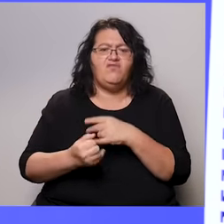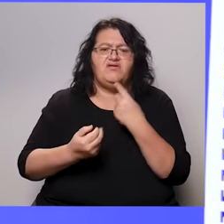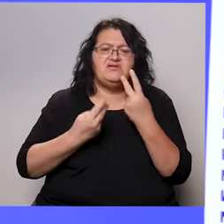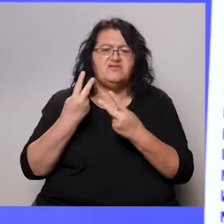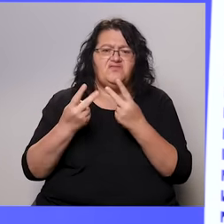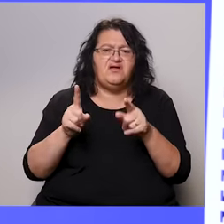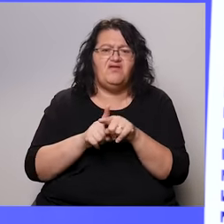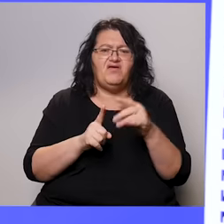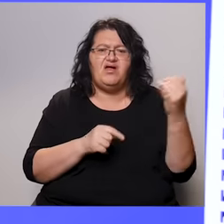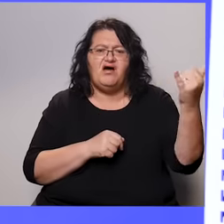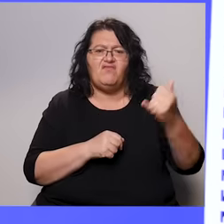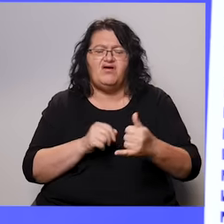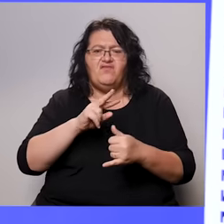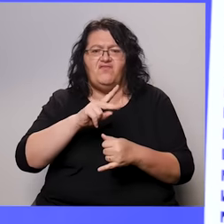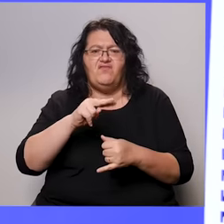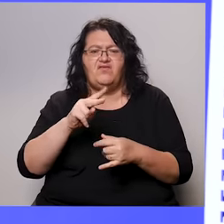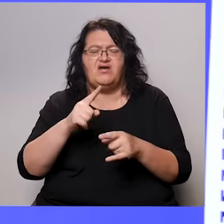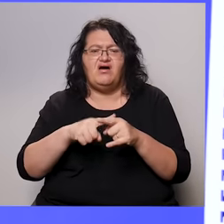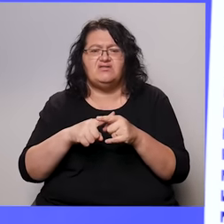ei